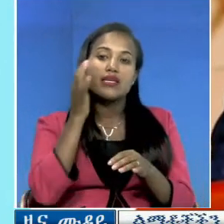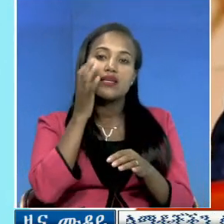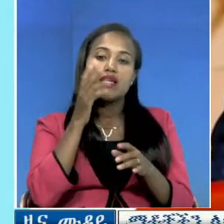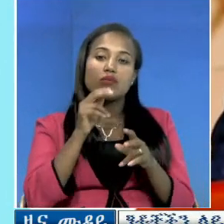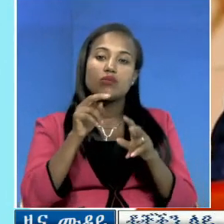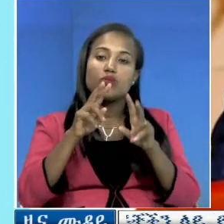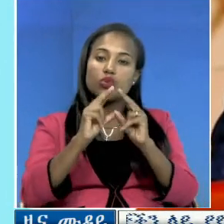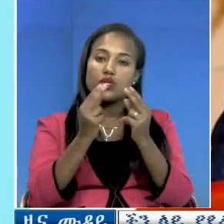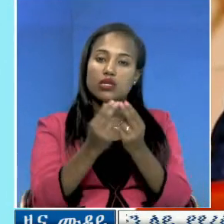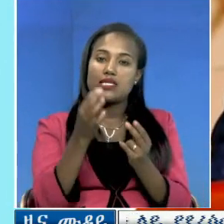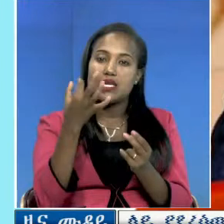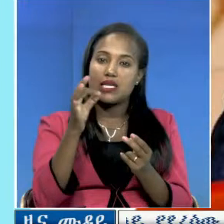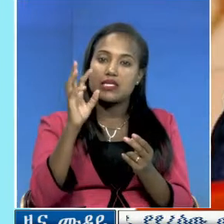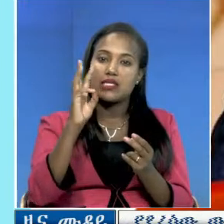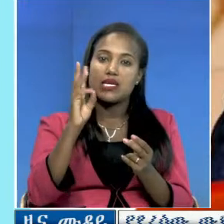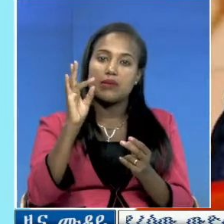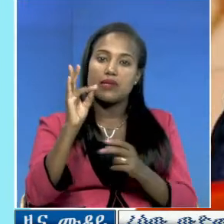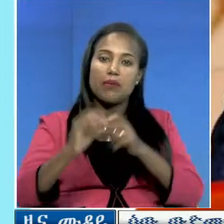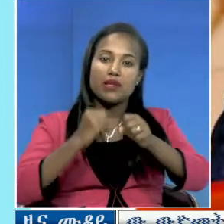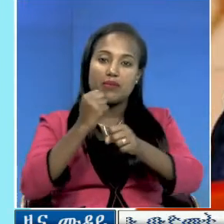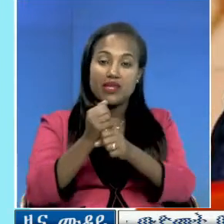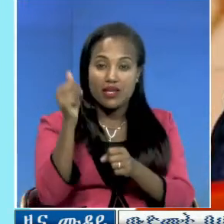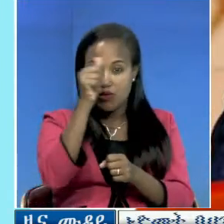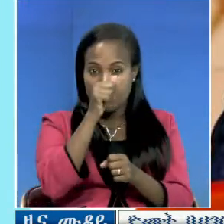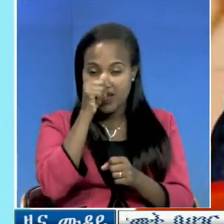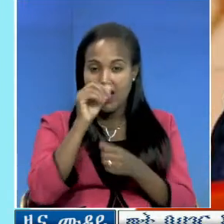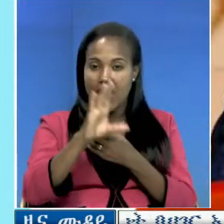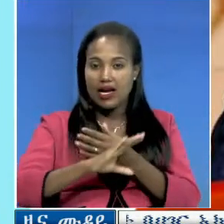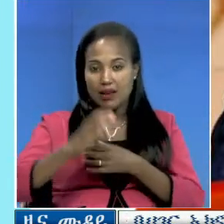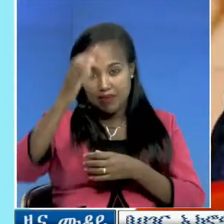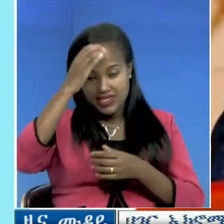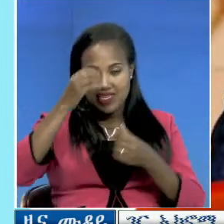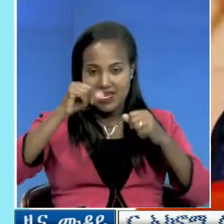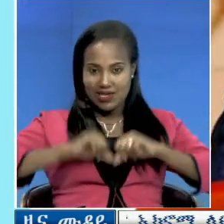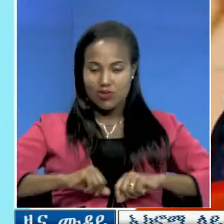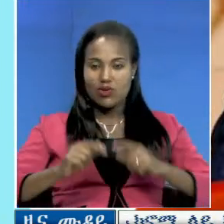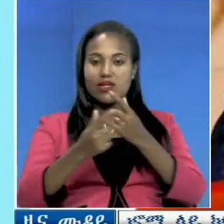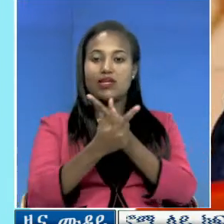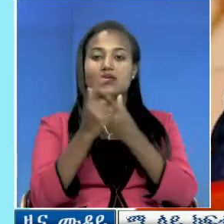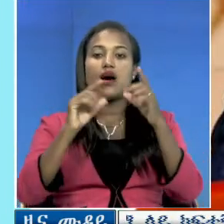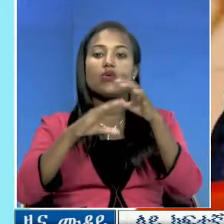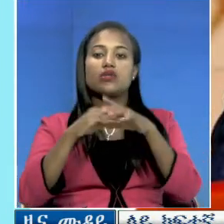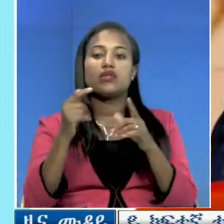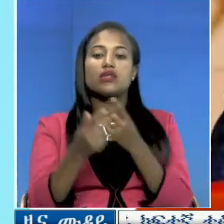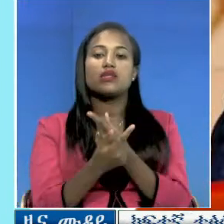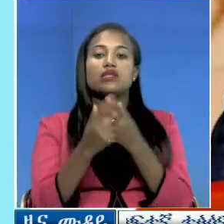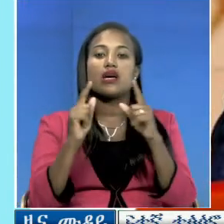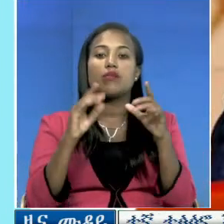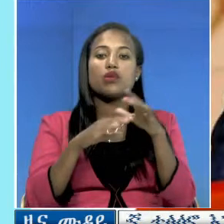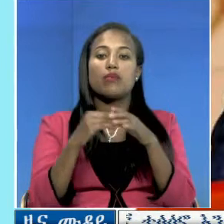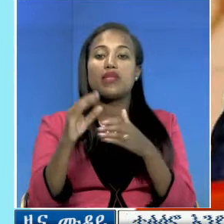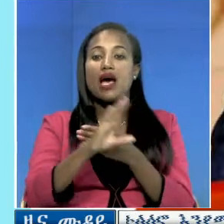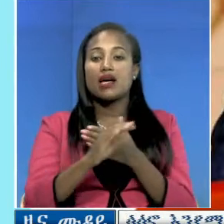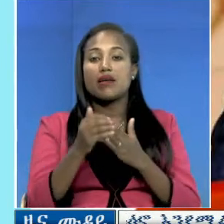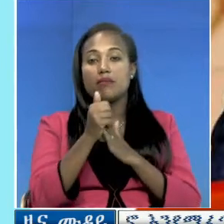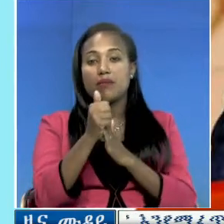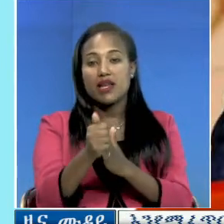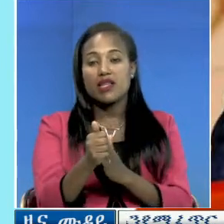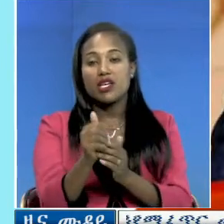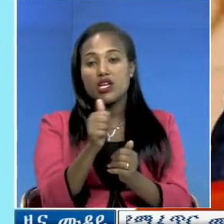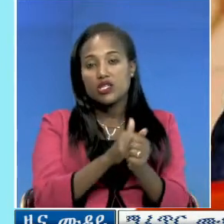ቡድን በ1967 ዓ.ም የኢትዮጵያን ሀገረ መንግስት ክዶ ከነጻ አውጭነት ወደ ነጻ ከሚወጣበት ሀገር መሪነት